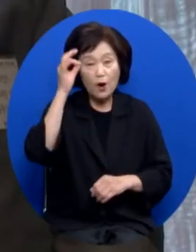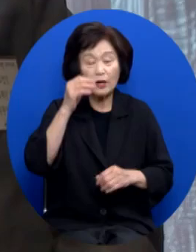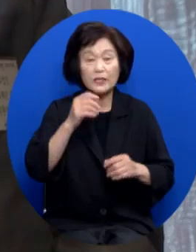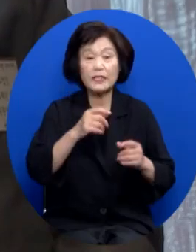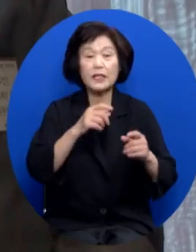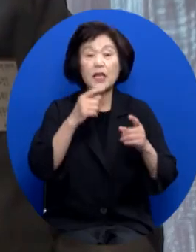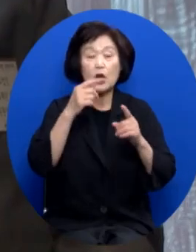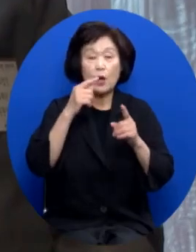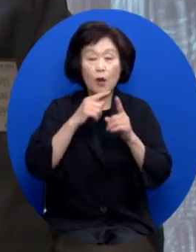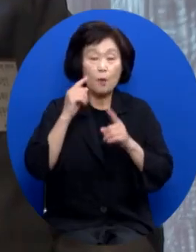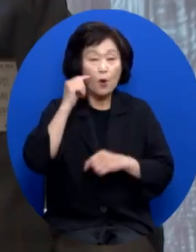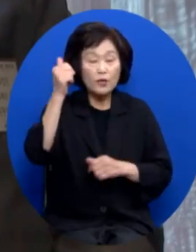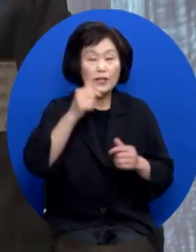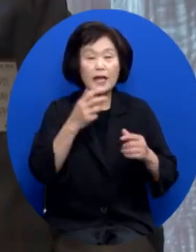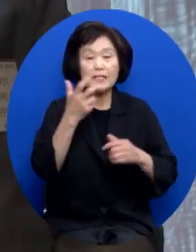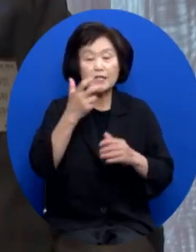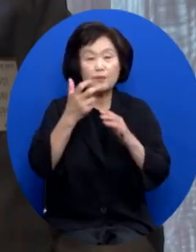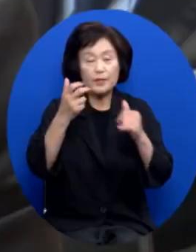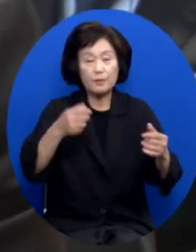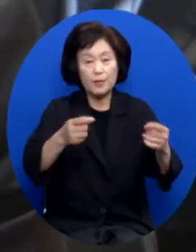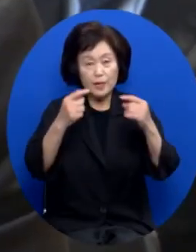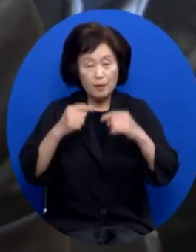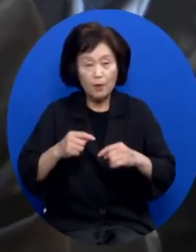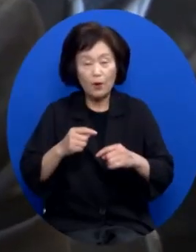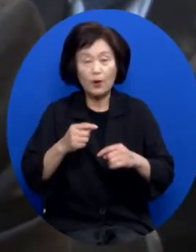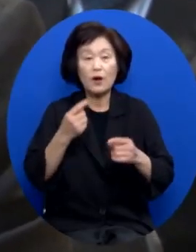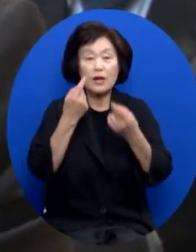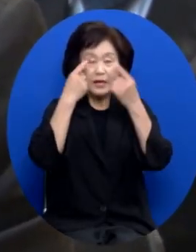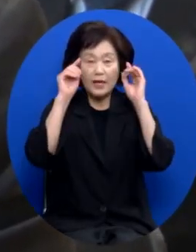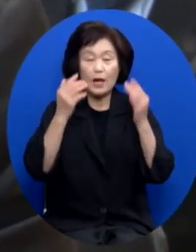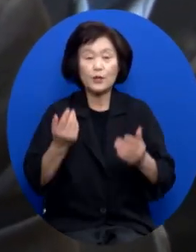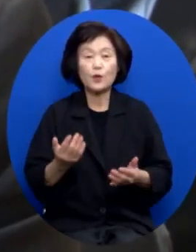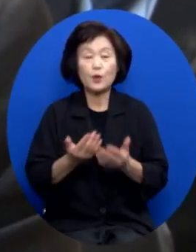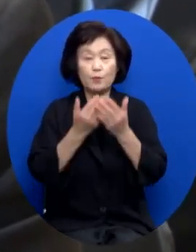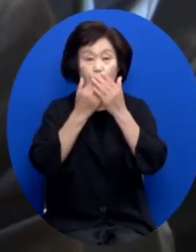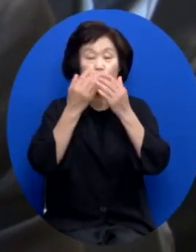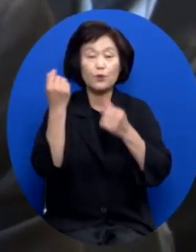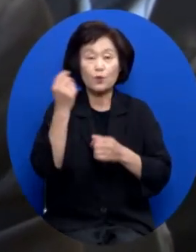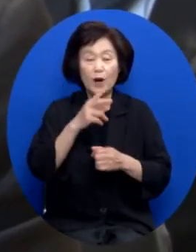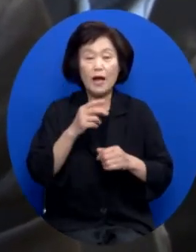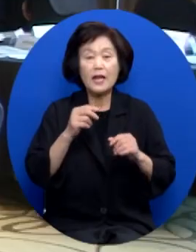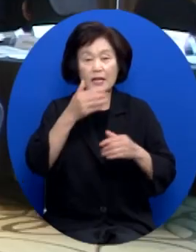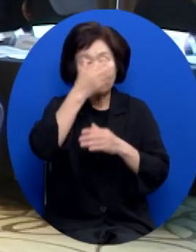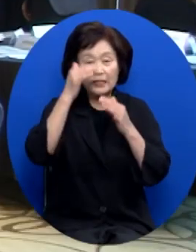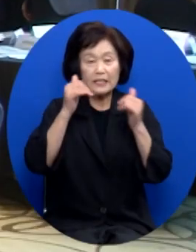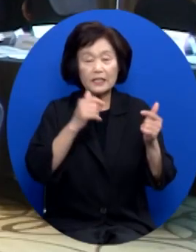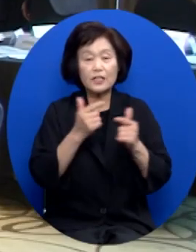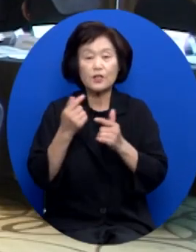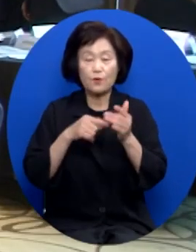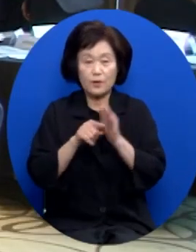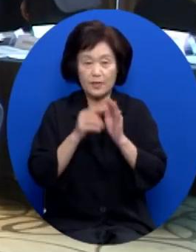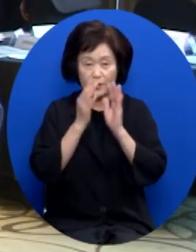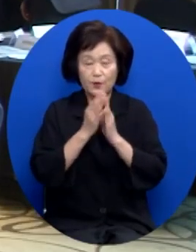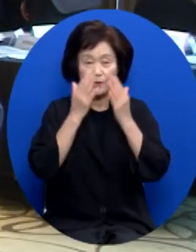목사 70여 명이 참석해 설린대학교의 부흥과 청년들의 구원 등을 위해 함께 기도했습니다.